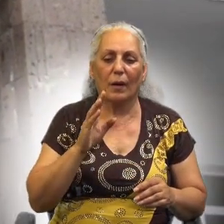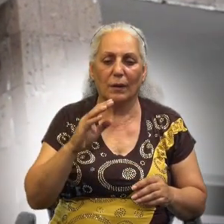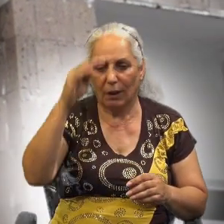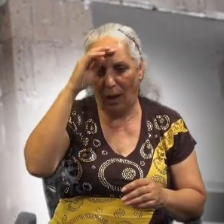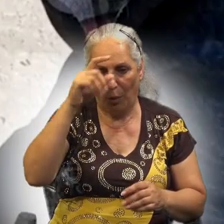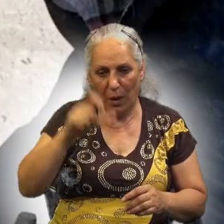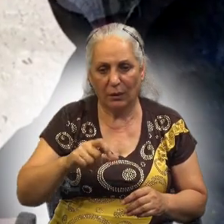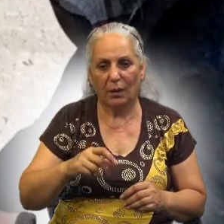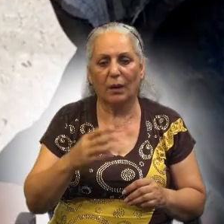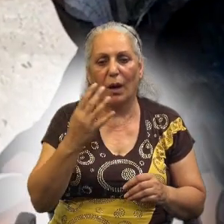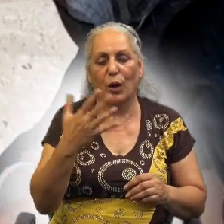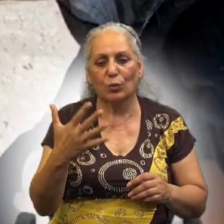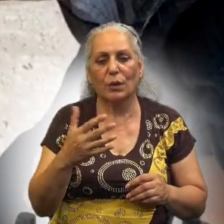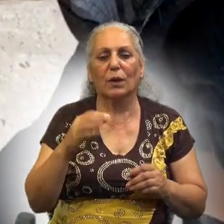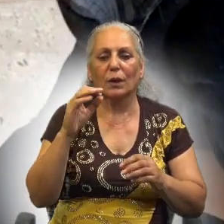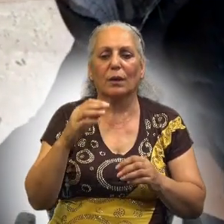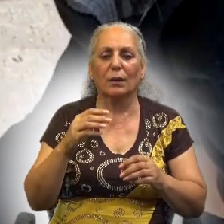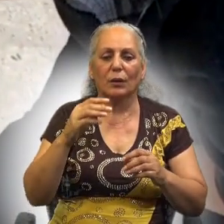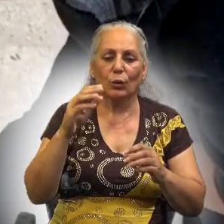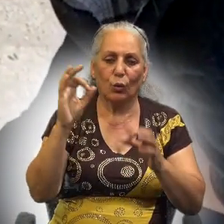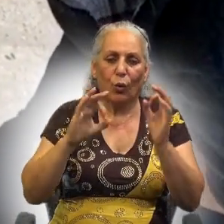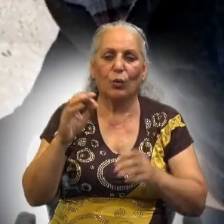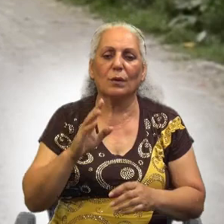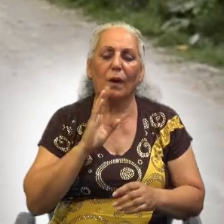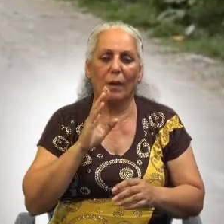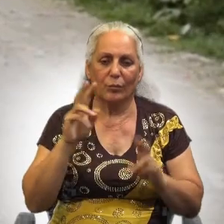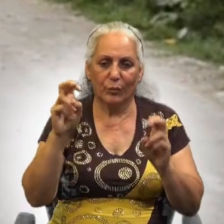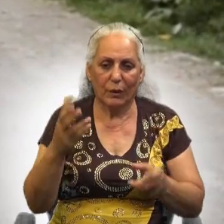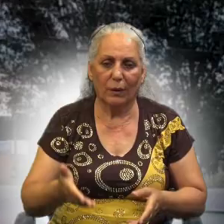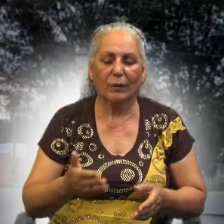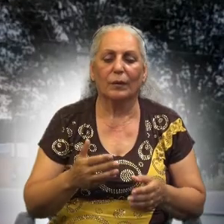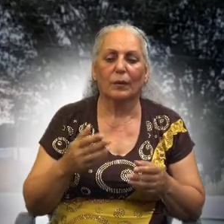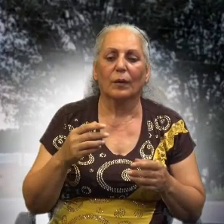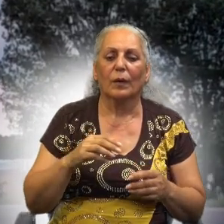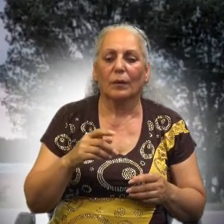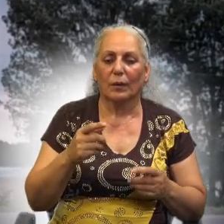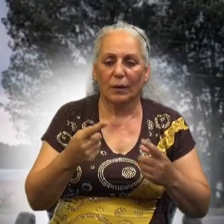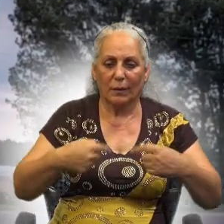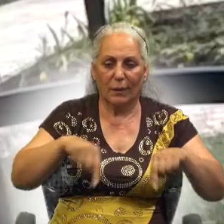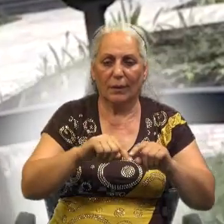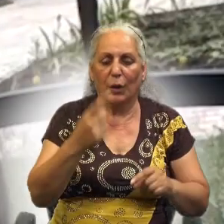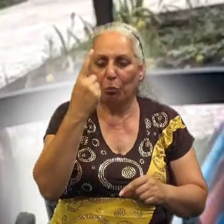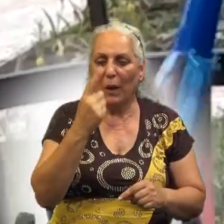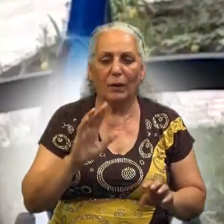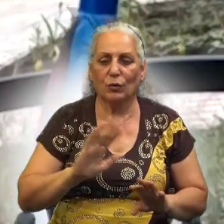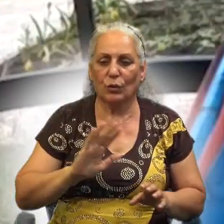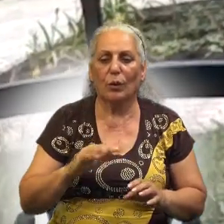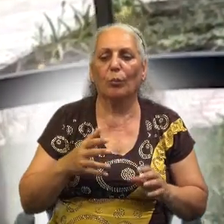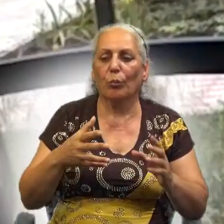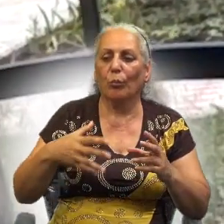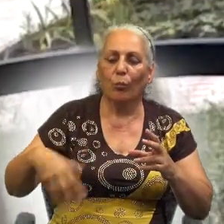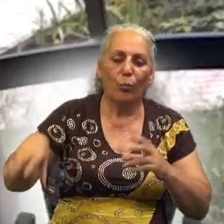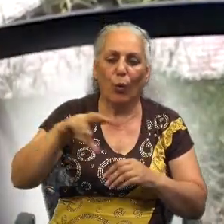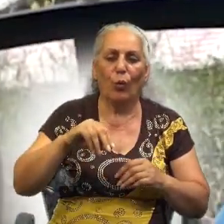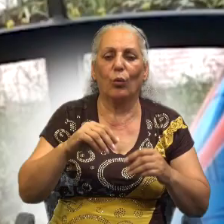կանայք։ Գործազուրկների մեծամասնությունը կազմում են հենց կանայք։ Հայրապետյանների ընտանիքը միակը չէ այստեղ, որոնց տղամարդիկ տանը